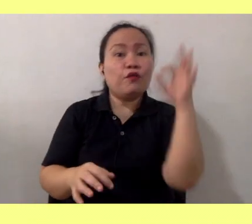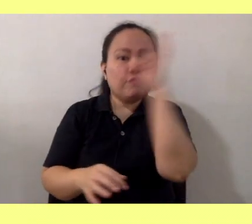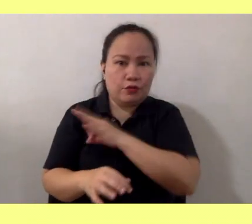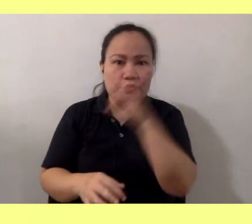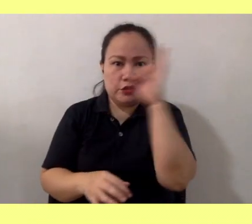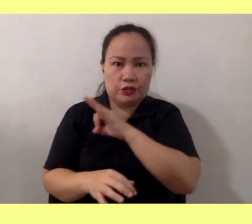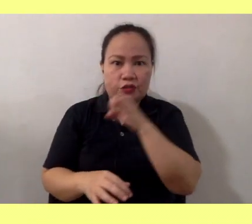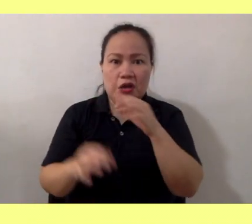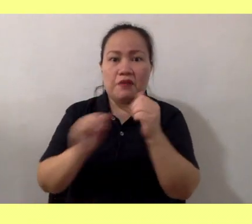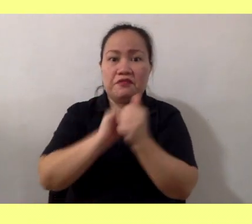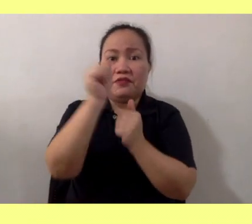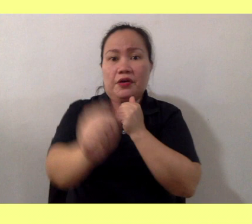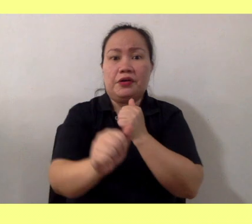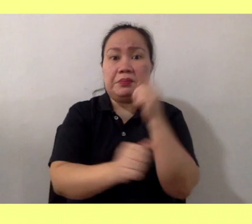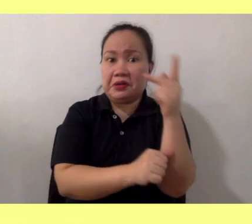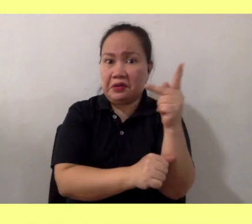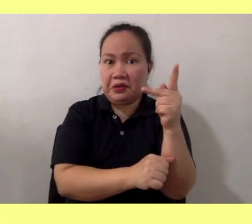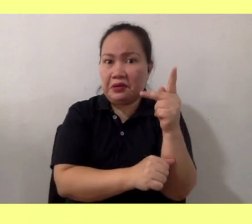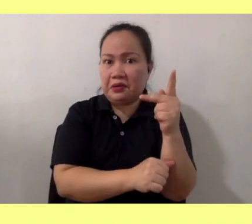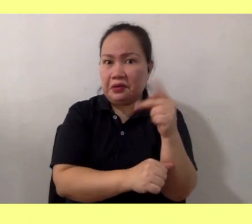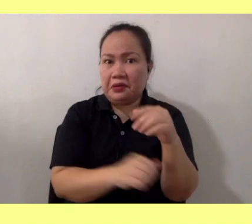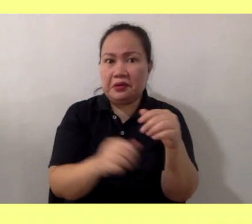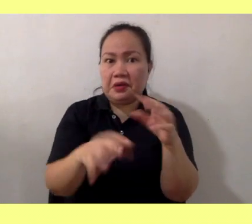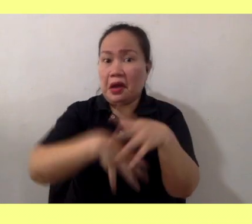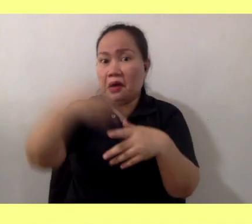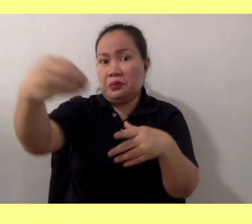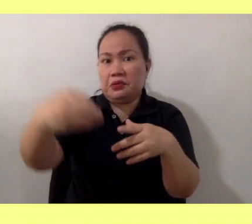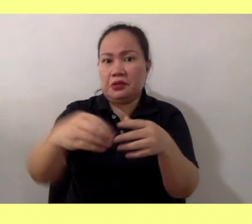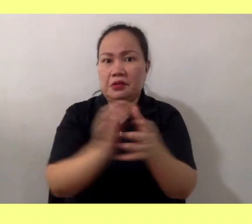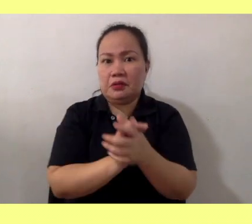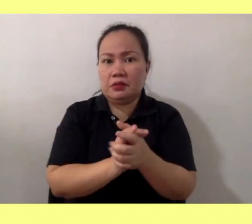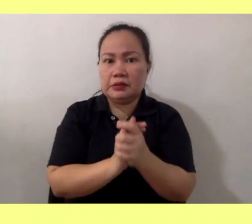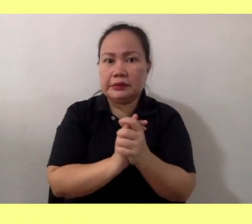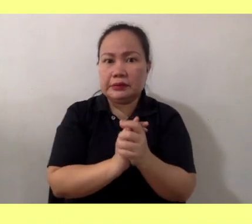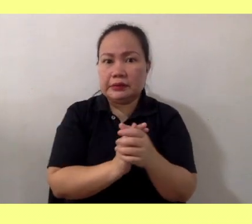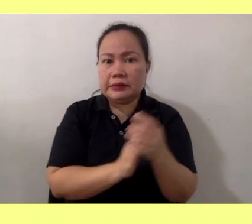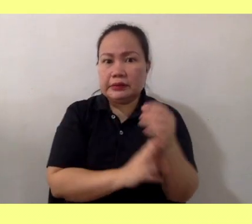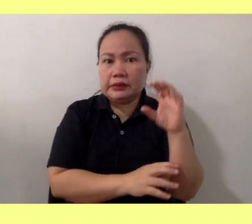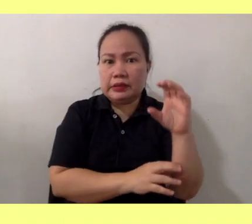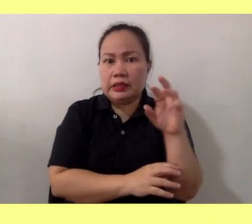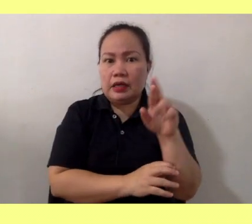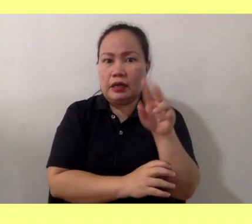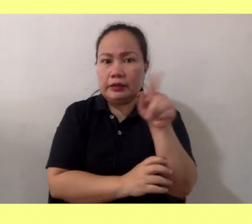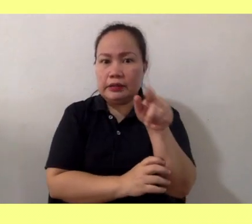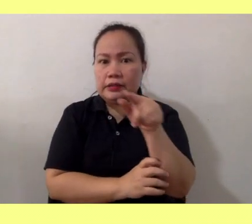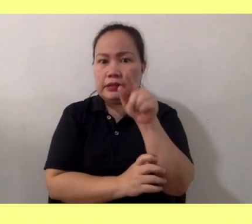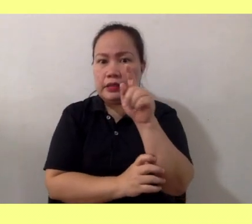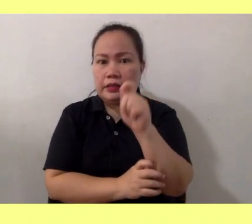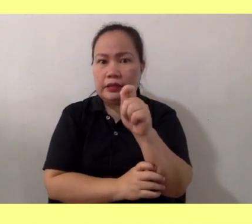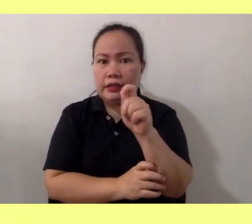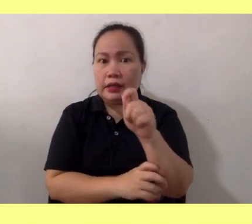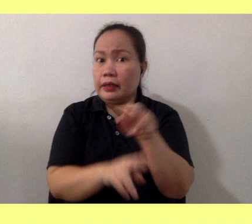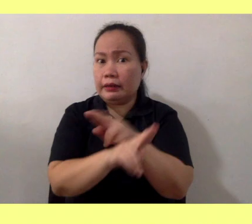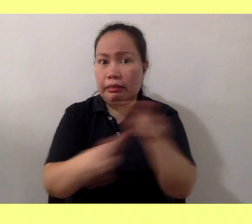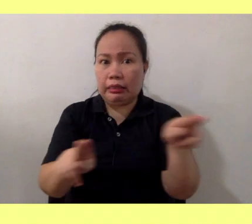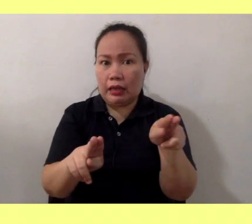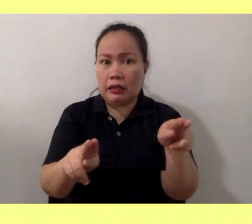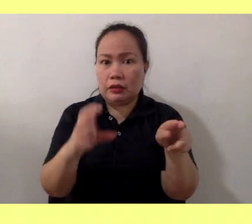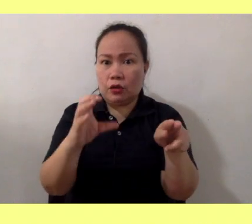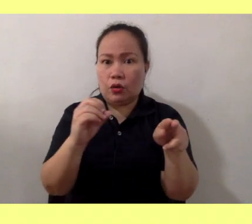ang layo. So, this is false. Okay? Next, C, R, Z, T.